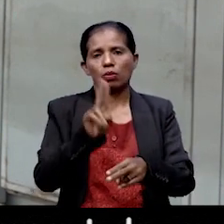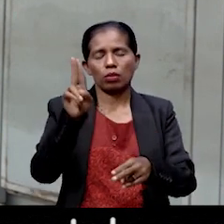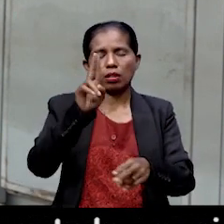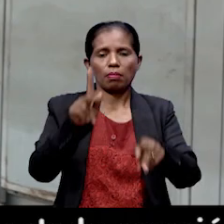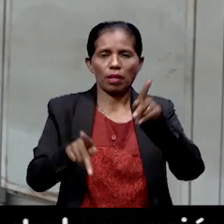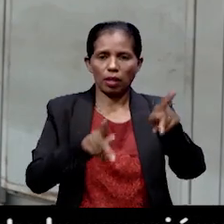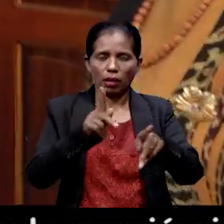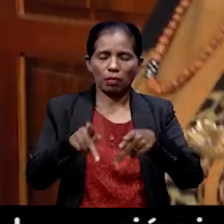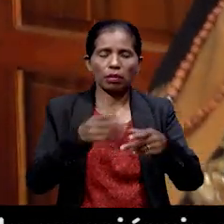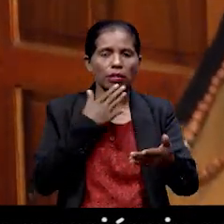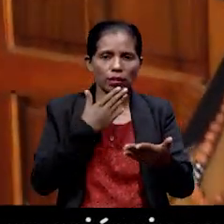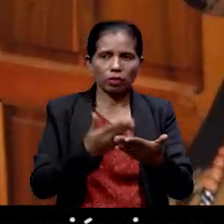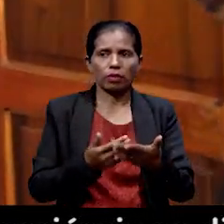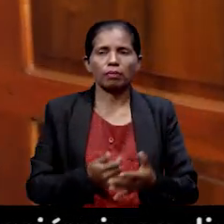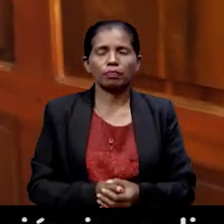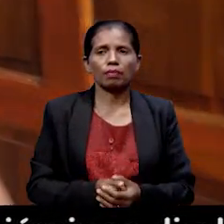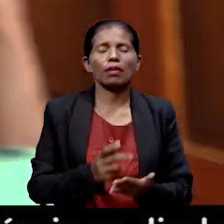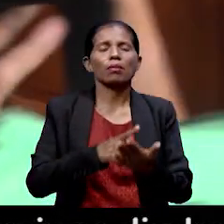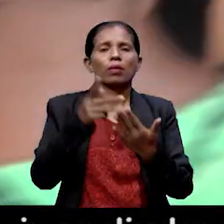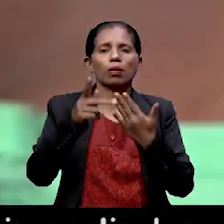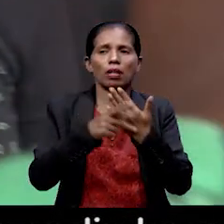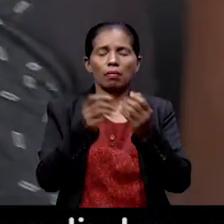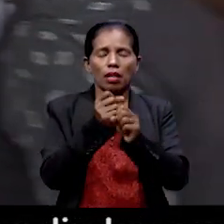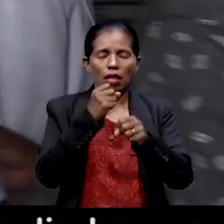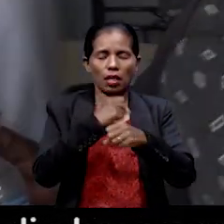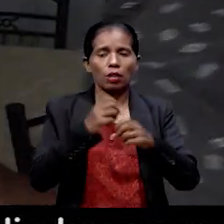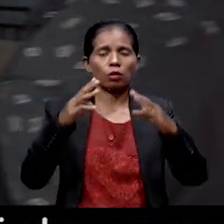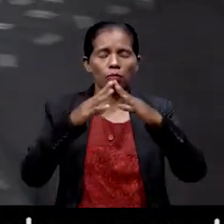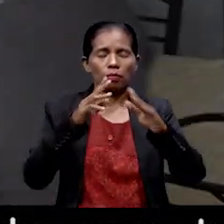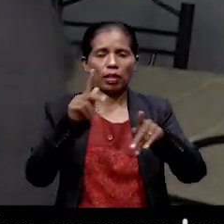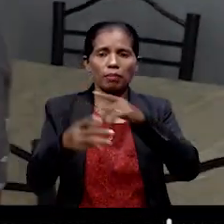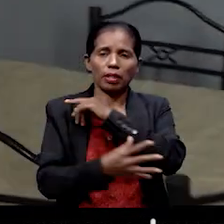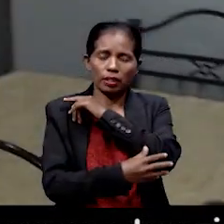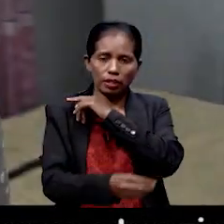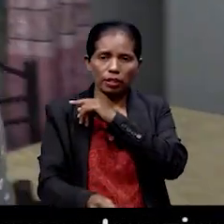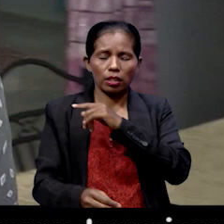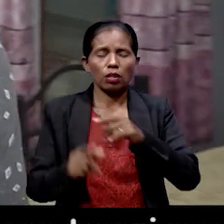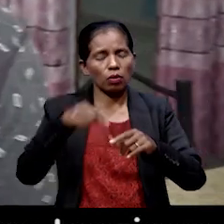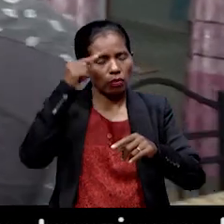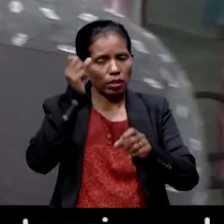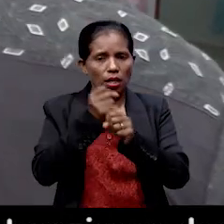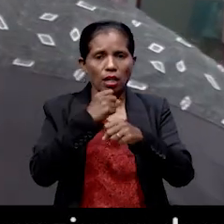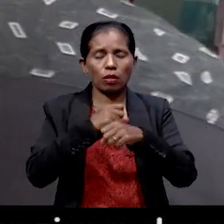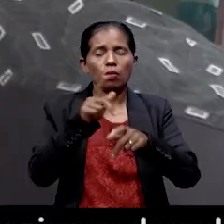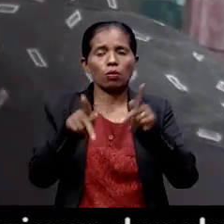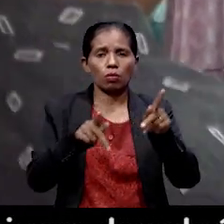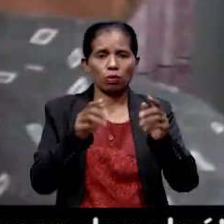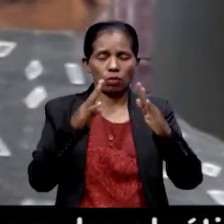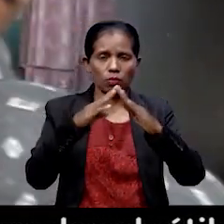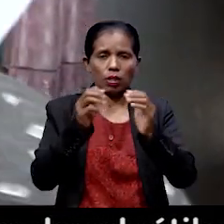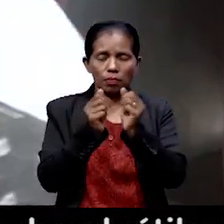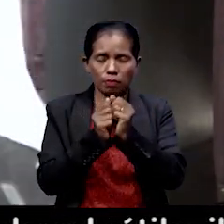povo ne ne tem que dia. Ia program hari uma bak bit like tina ne guvernu se hari uma hamutu kurihung ida atus rua